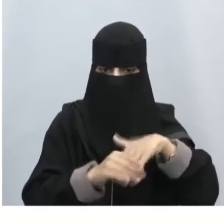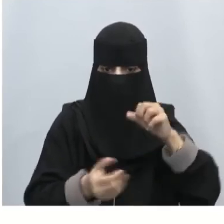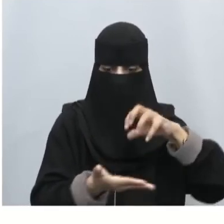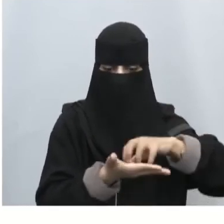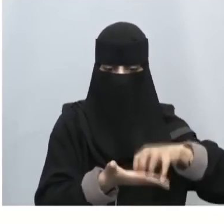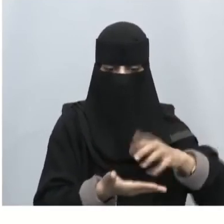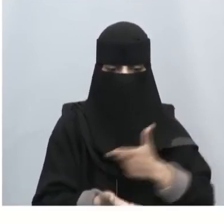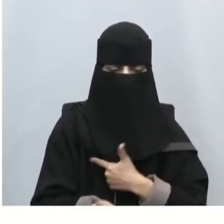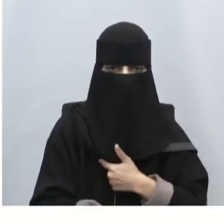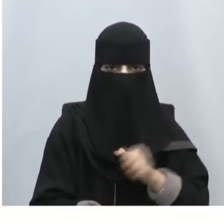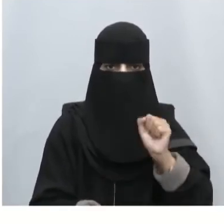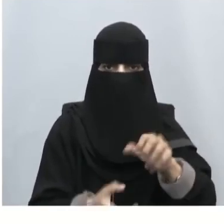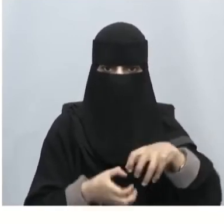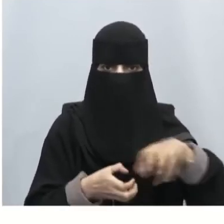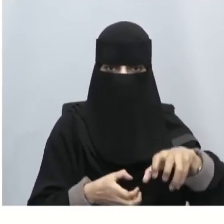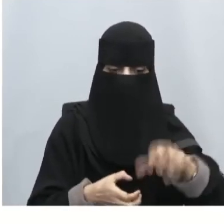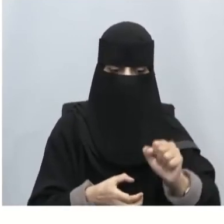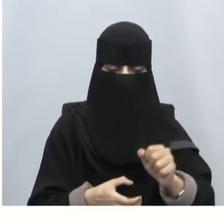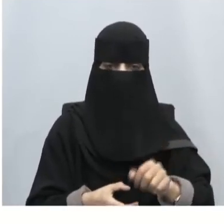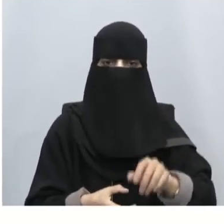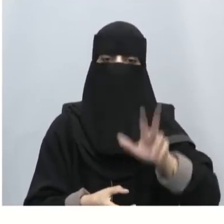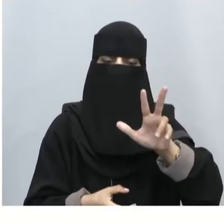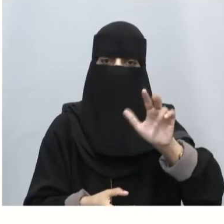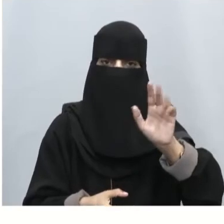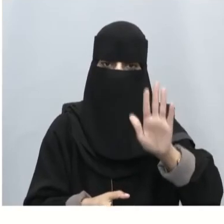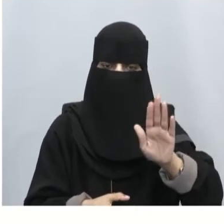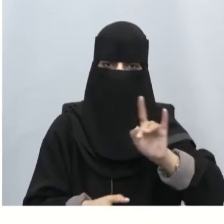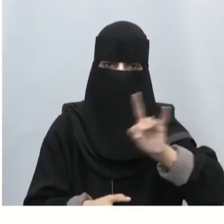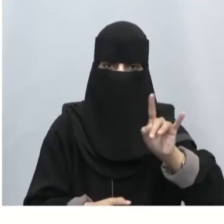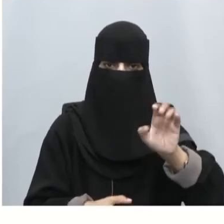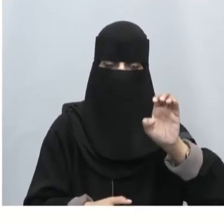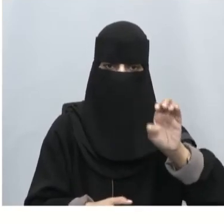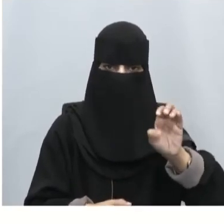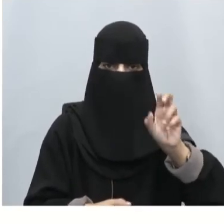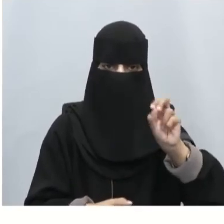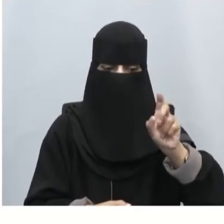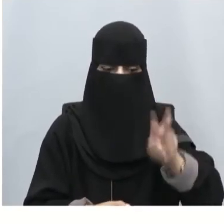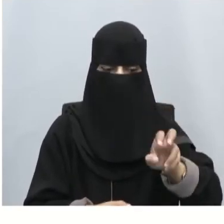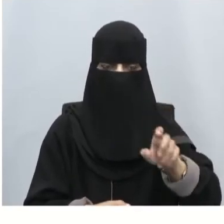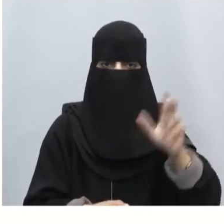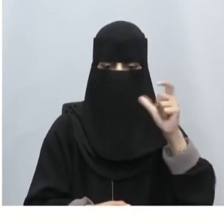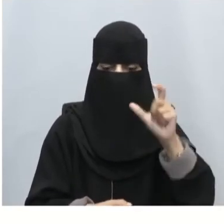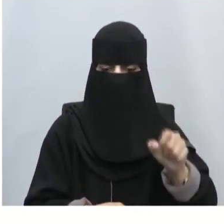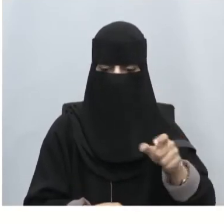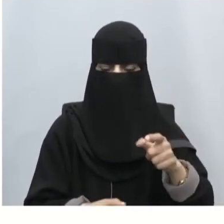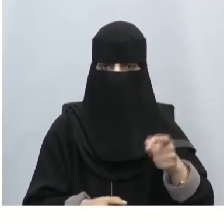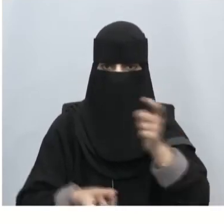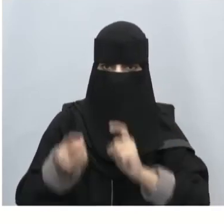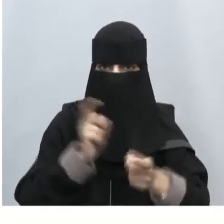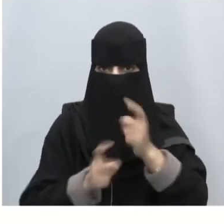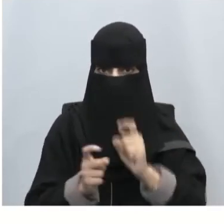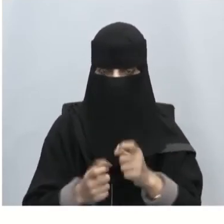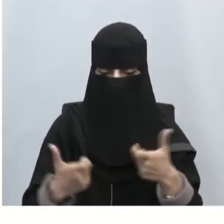في تلك الفتره حيث قام السلاجق المسلمين بهزيمه البيزنطيين في معركه شهيره تسمى بمعركه